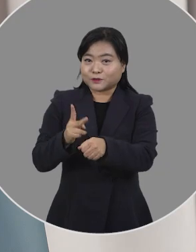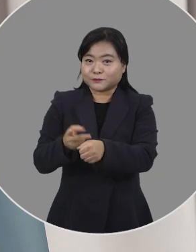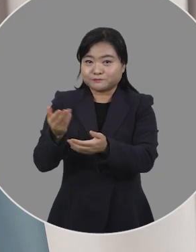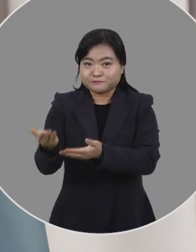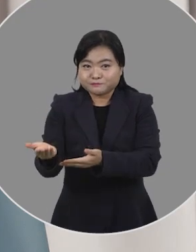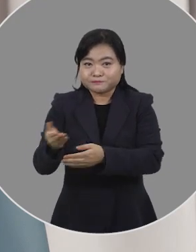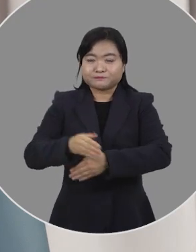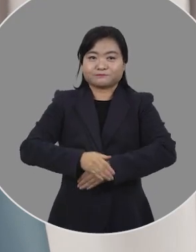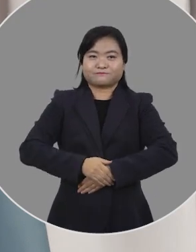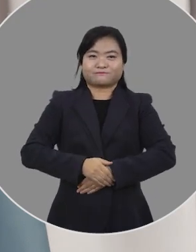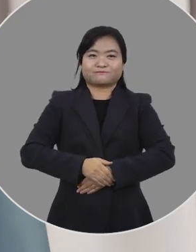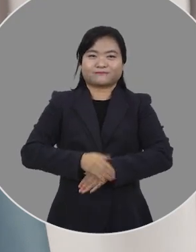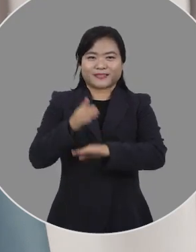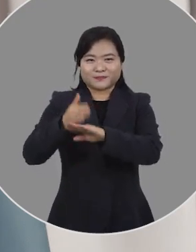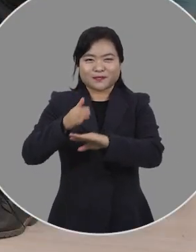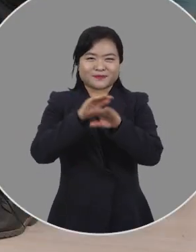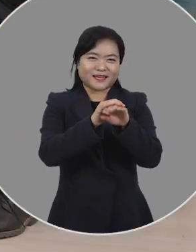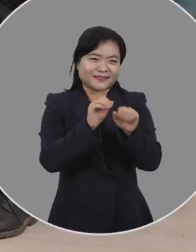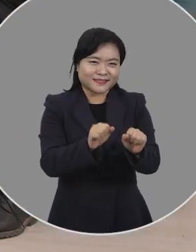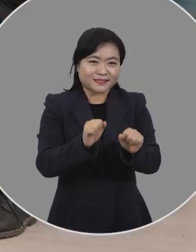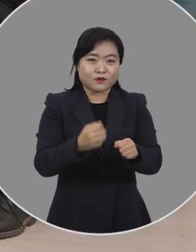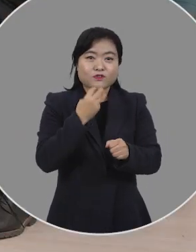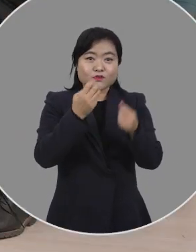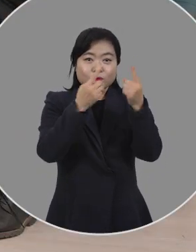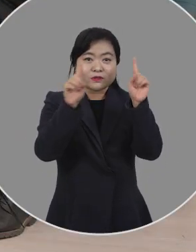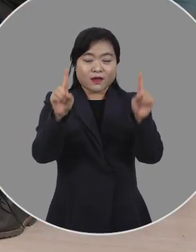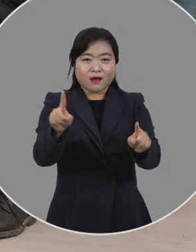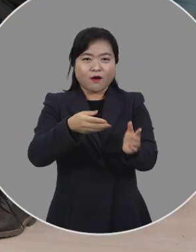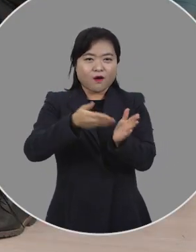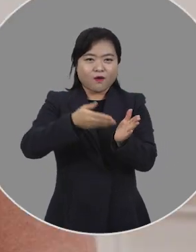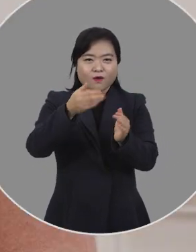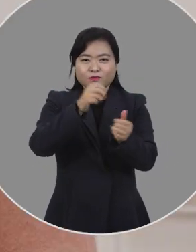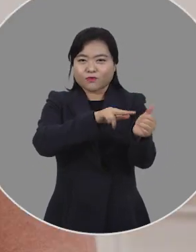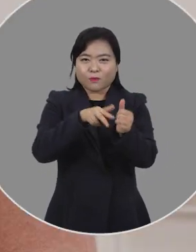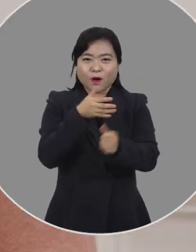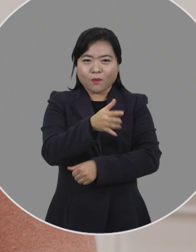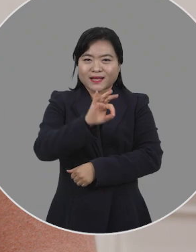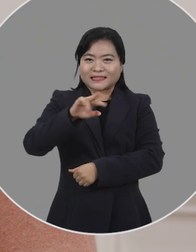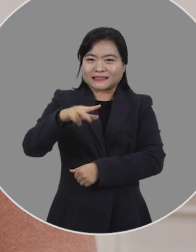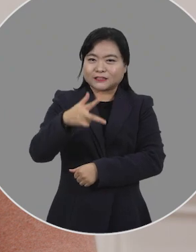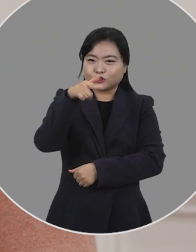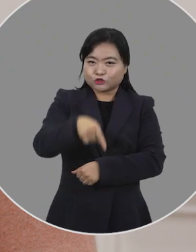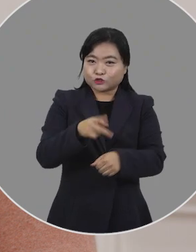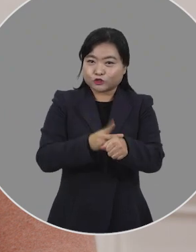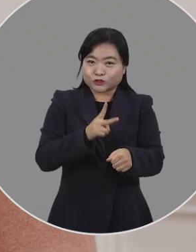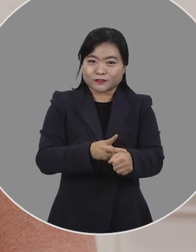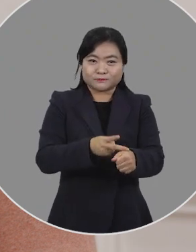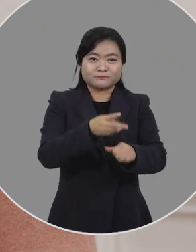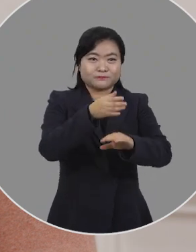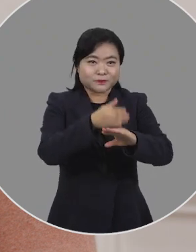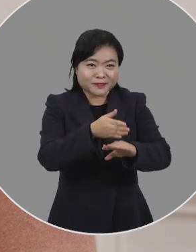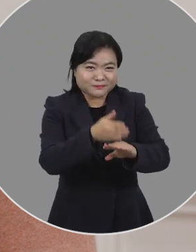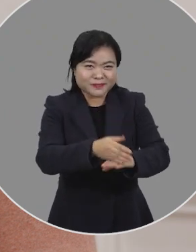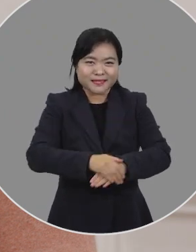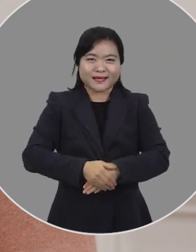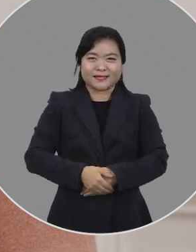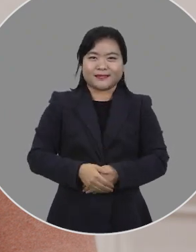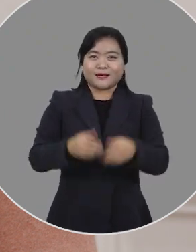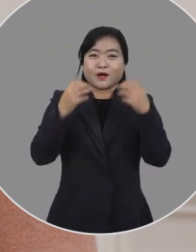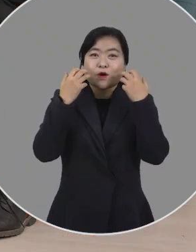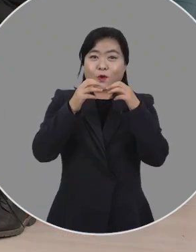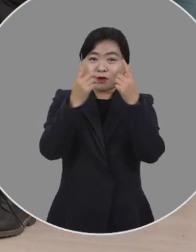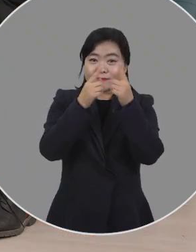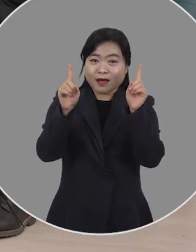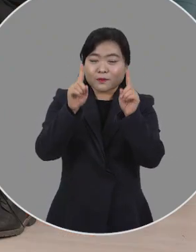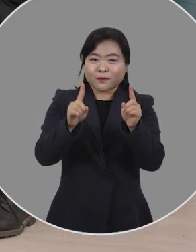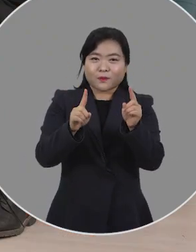교수님 감사합니다. 네, 안녕하세요. 자, 서울대학교 언론정보학과 이윤주 교수님 자리해 주셨습니다. 고맙습니다. 자,